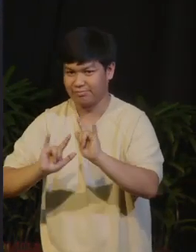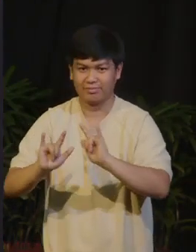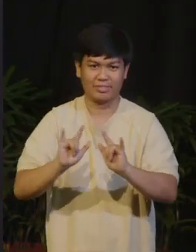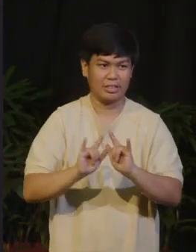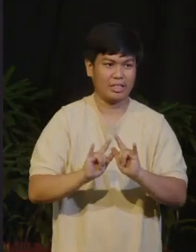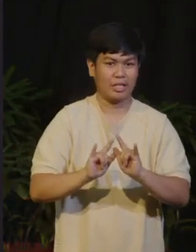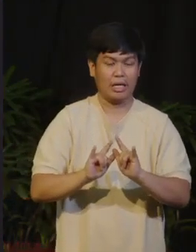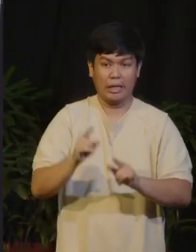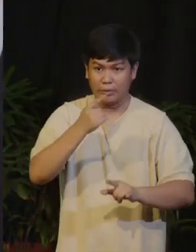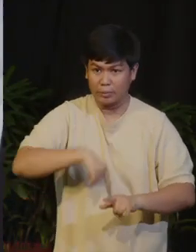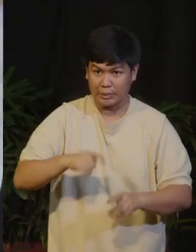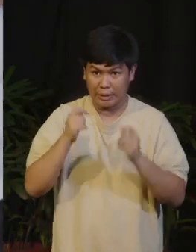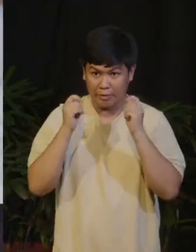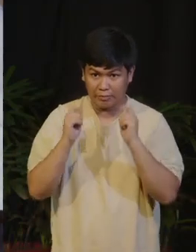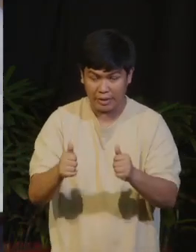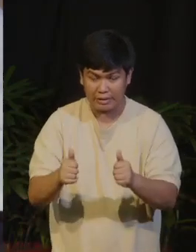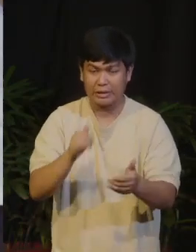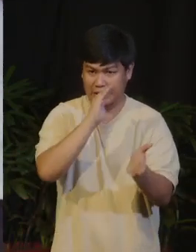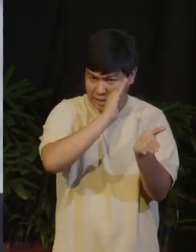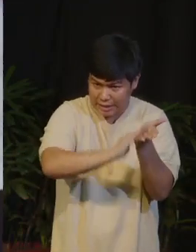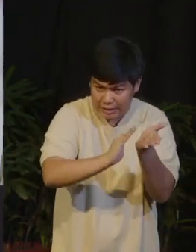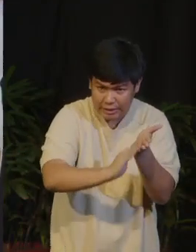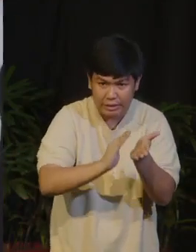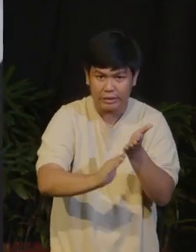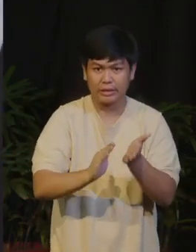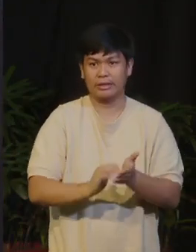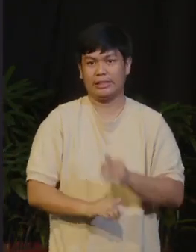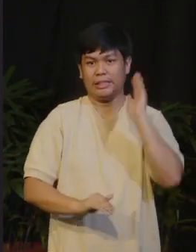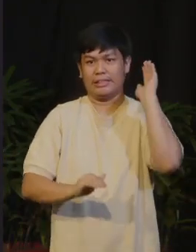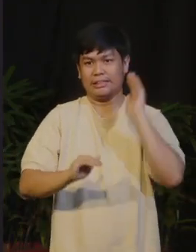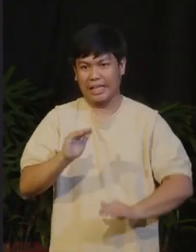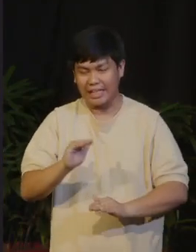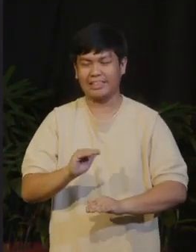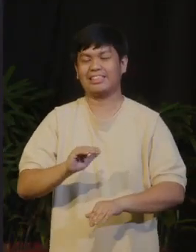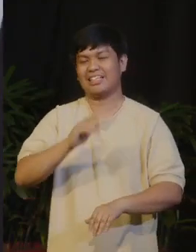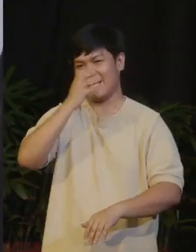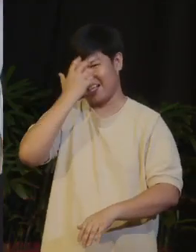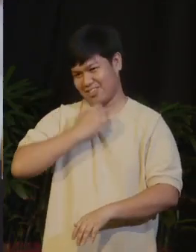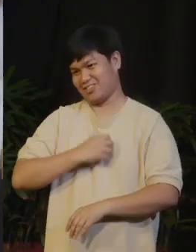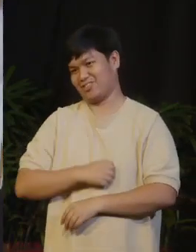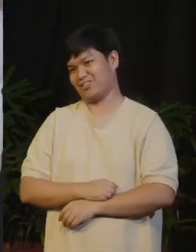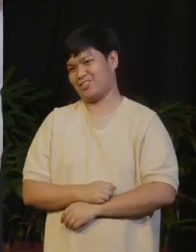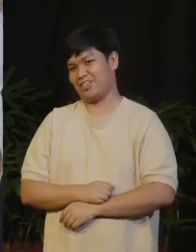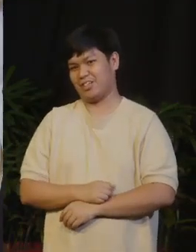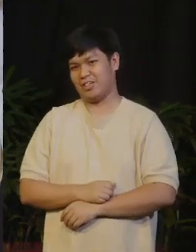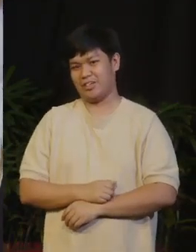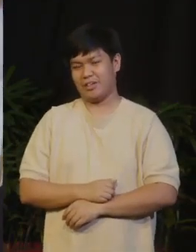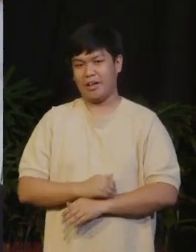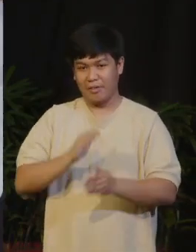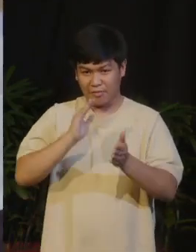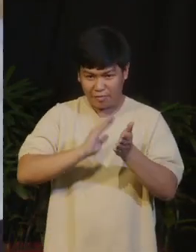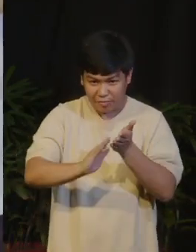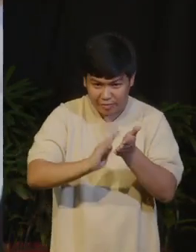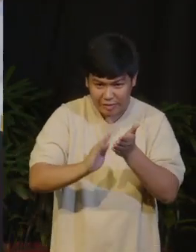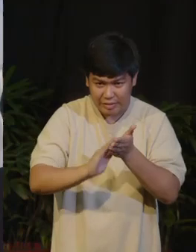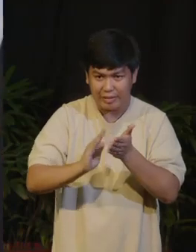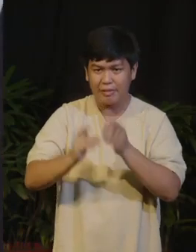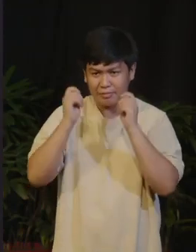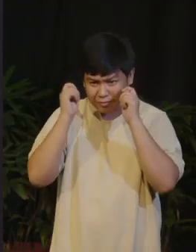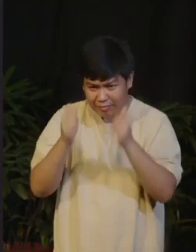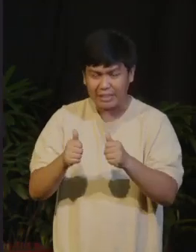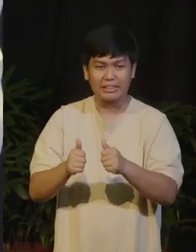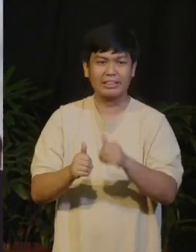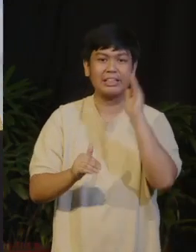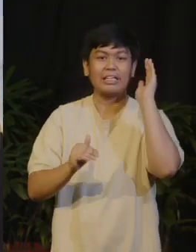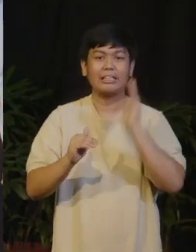mas mabilis tayong magpatawad sa kanilang paghingi ng paumanhin sa atin. Kailangan